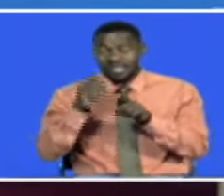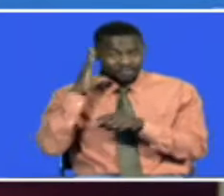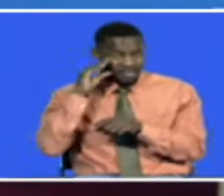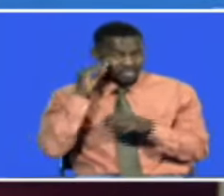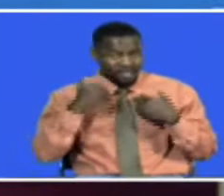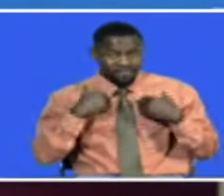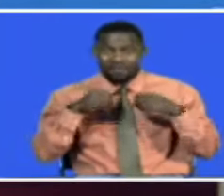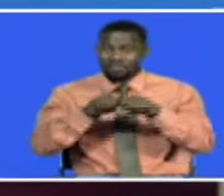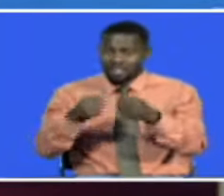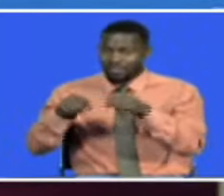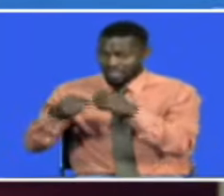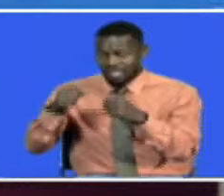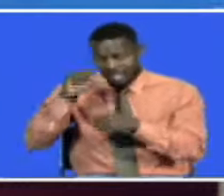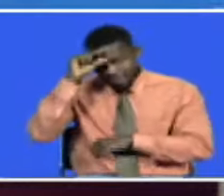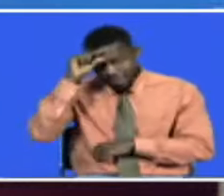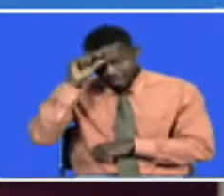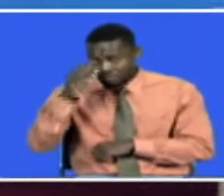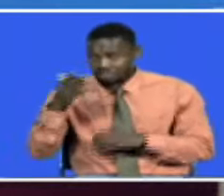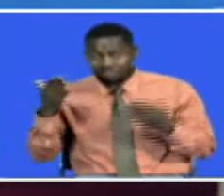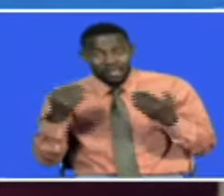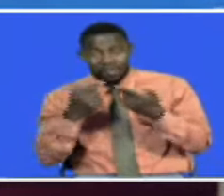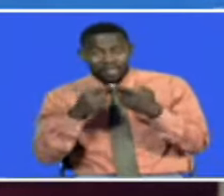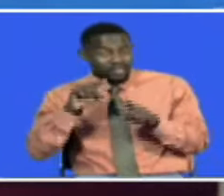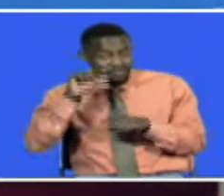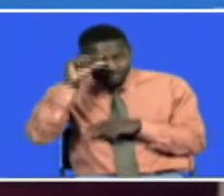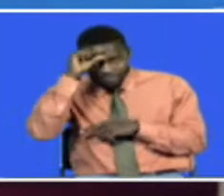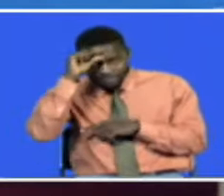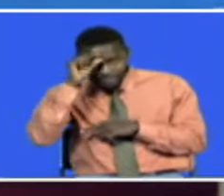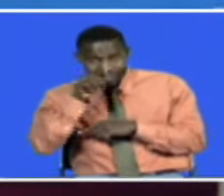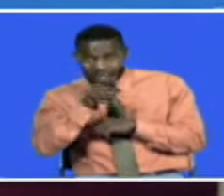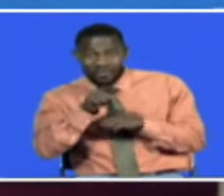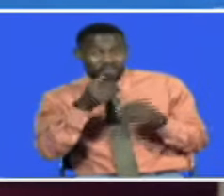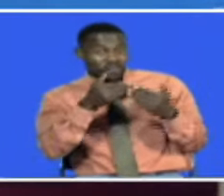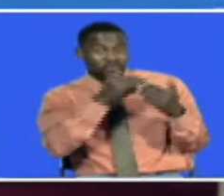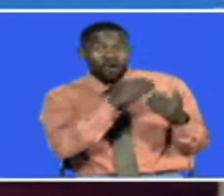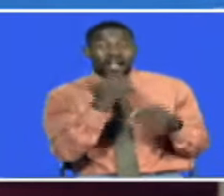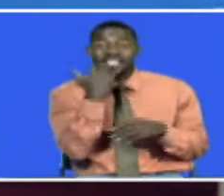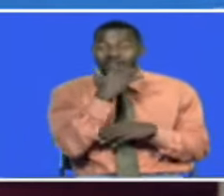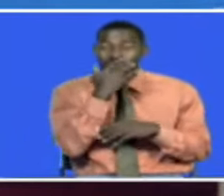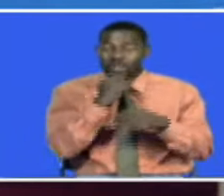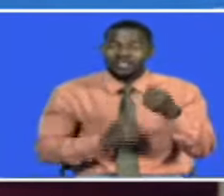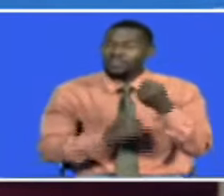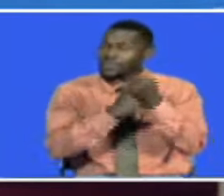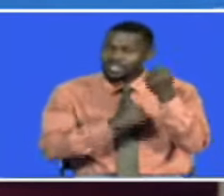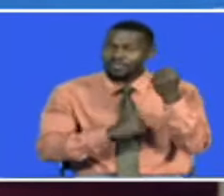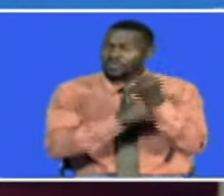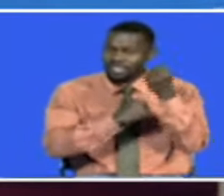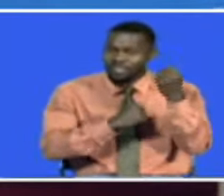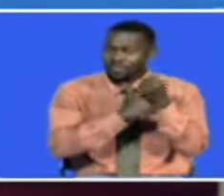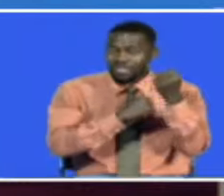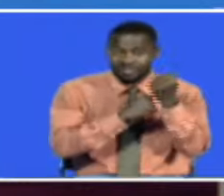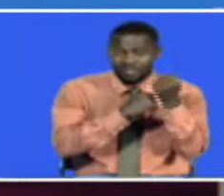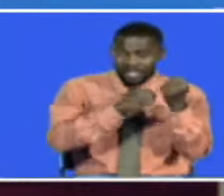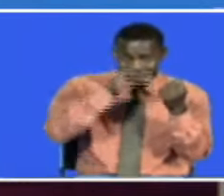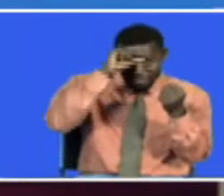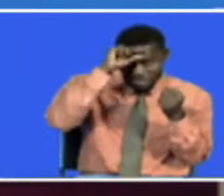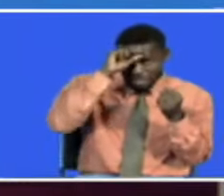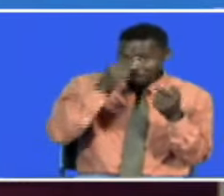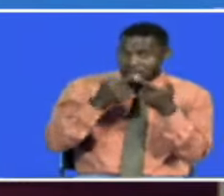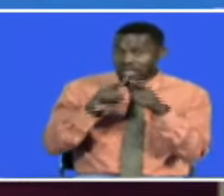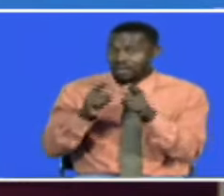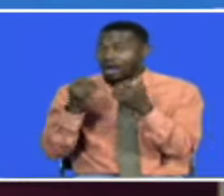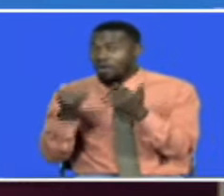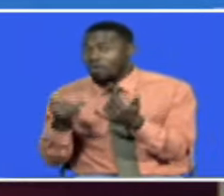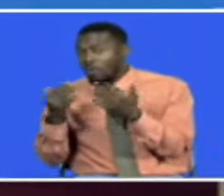Mawingu yalipotanda, hata hivyo serikali aliyoitetea sana na upinzani aliyouchukia waliungana na